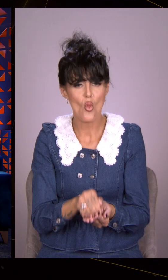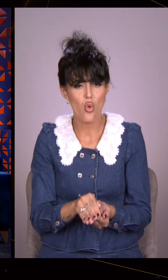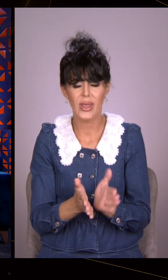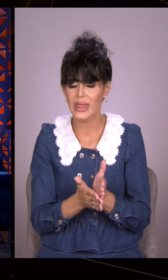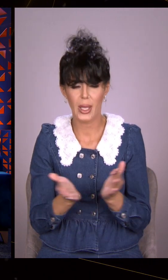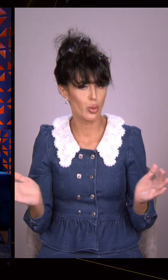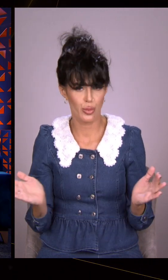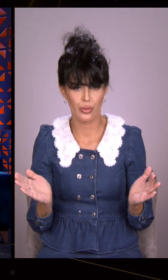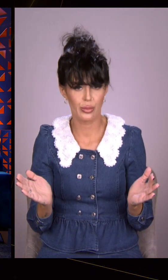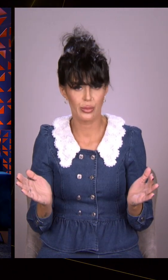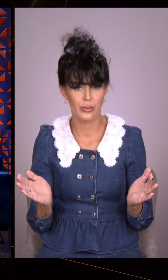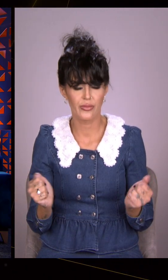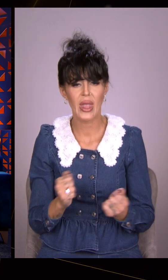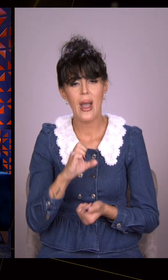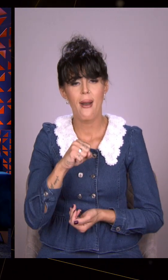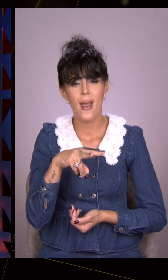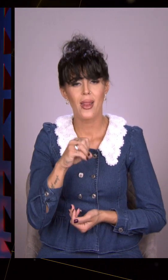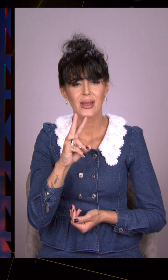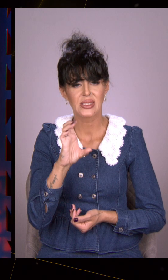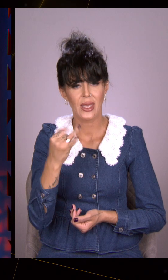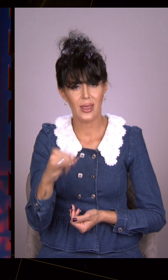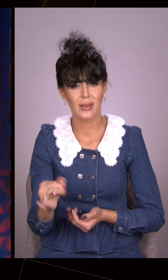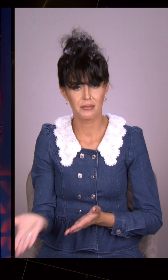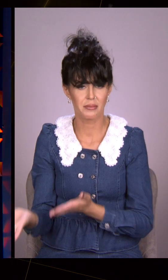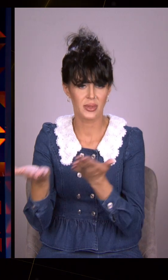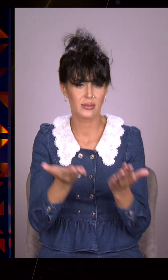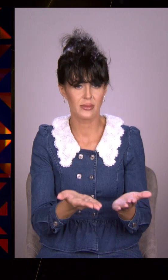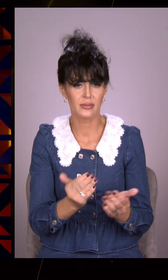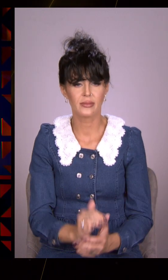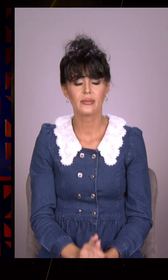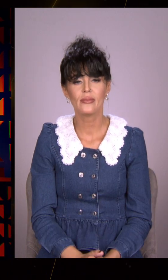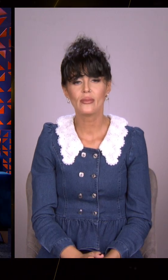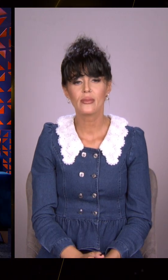немає. Олексію, я запрошую вас у студію.